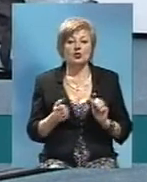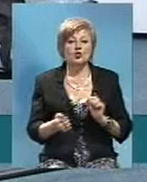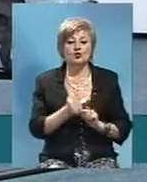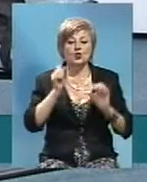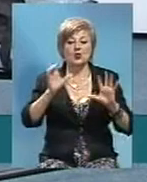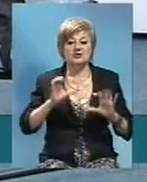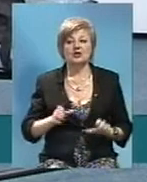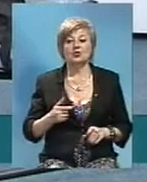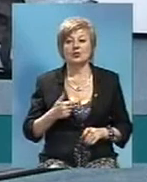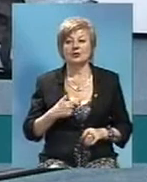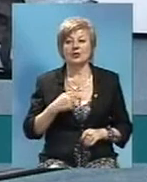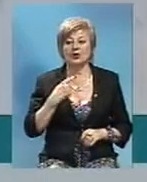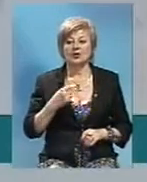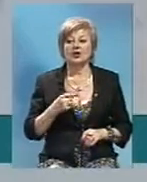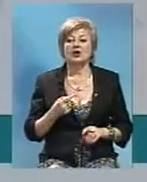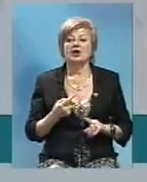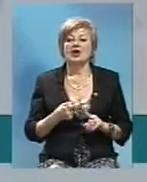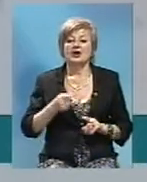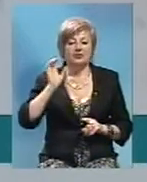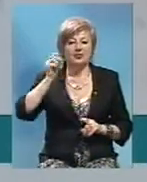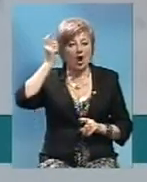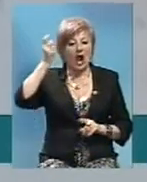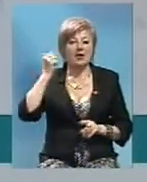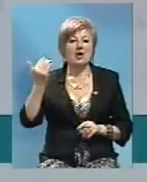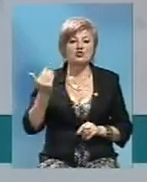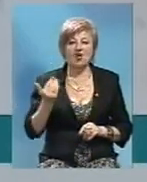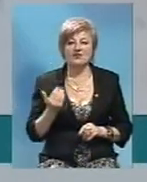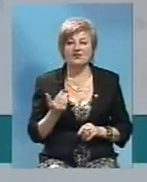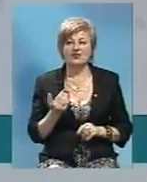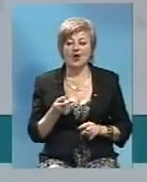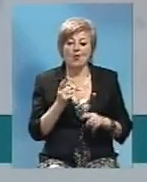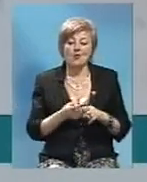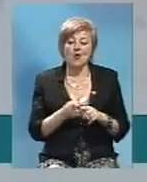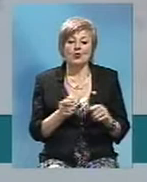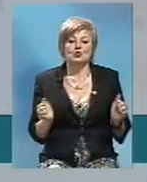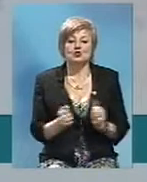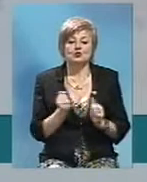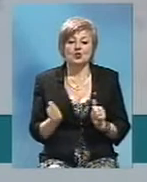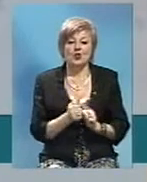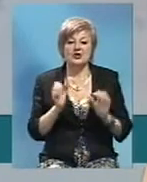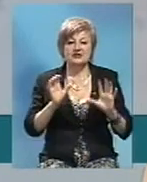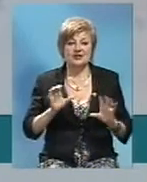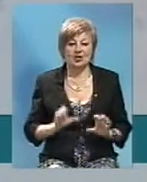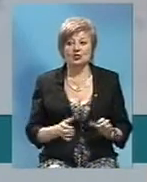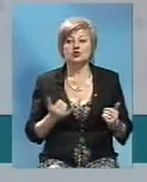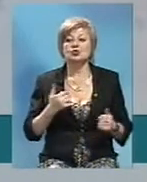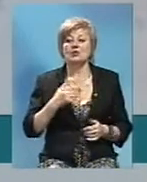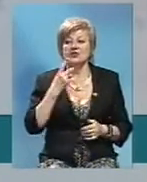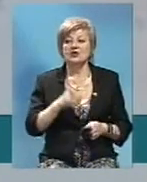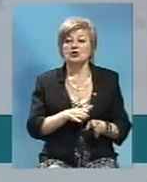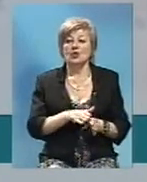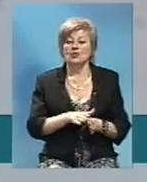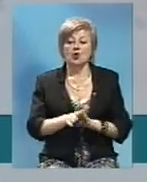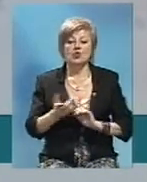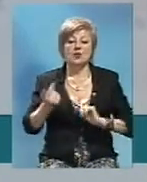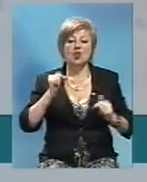мы обычно приводим, это, соответственно, Горбачевский, можно сказать, даже так, полусухой закон. Вот. В данном случае что мы видим? Полную